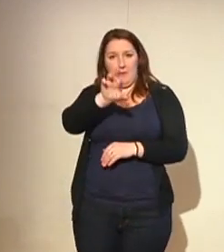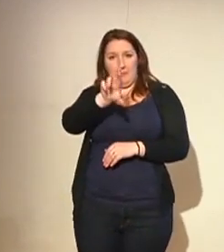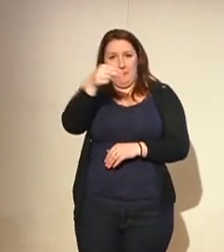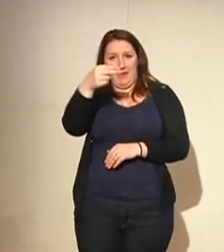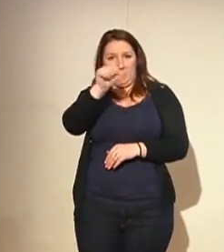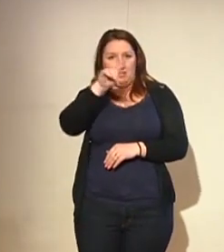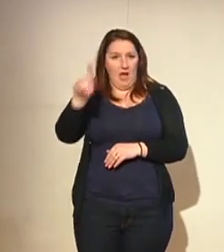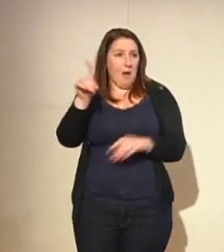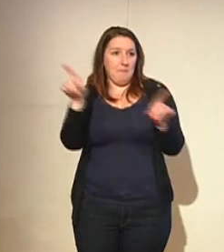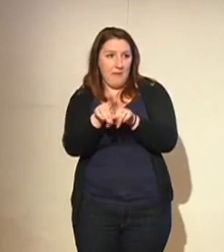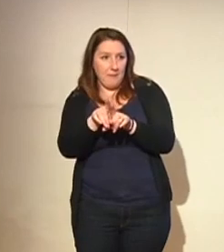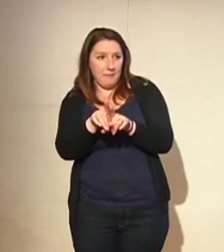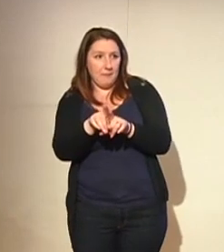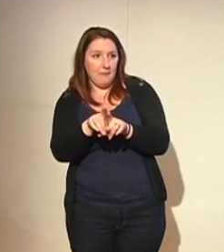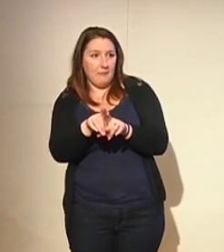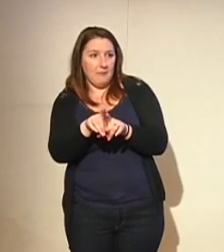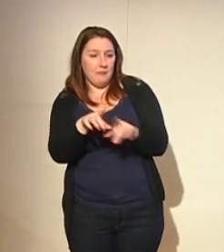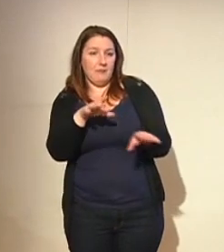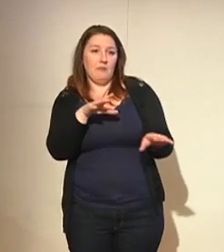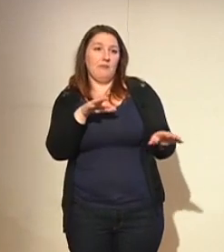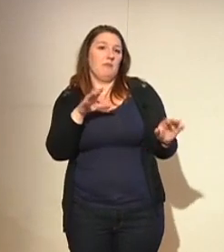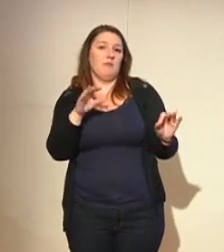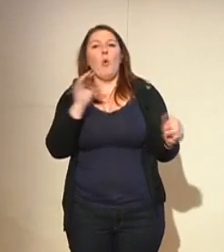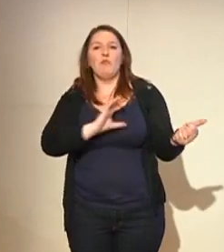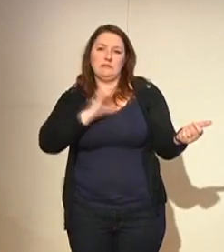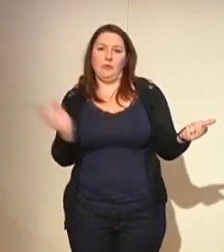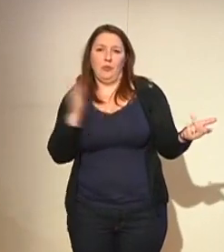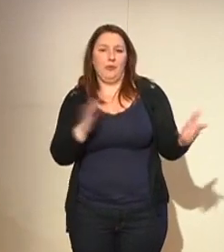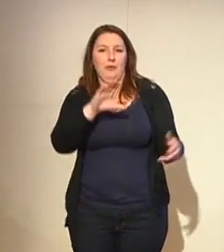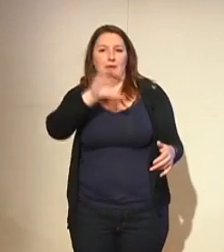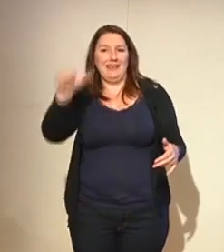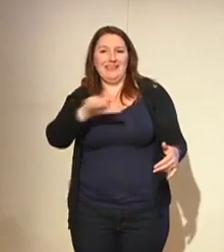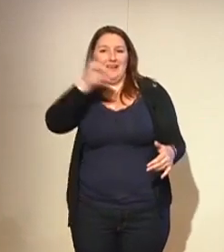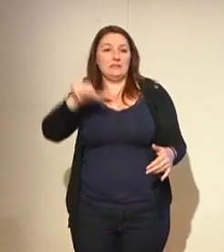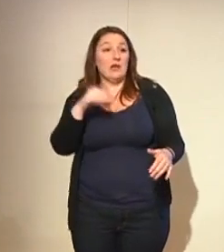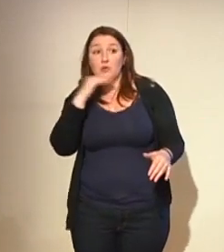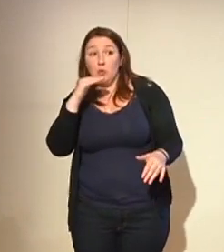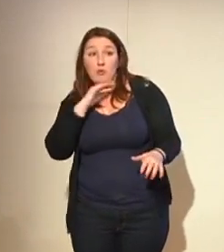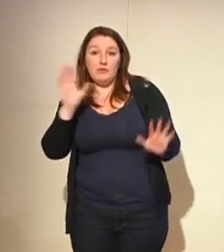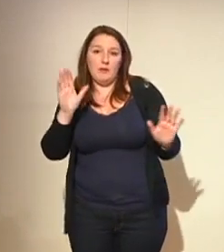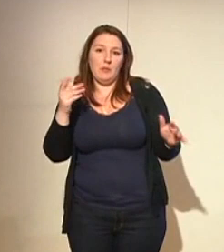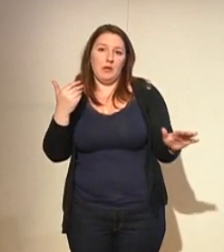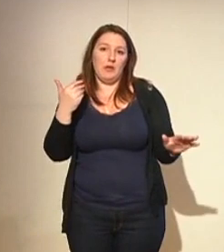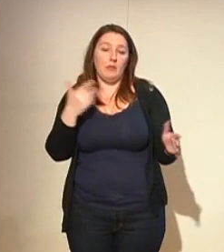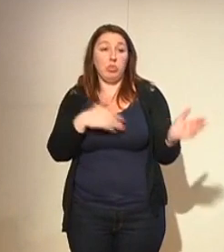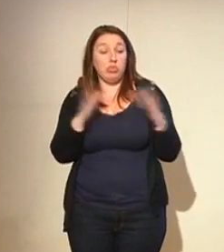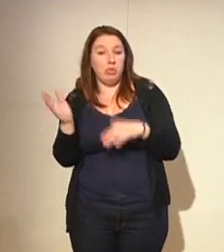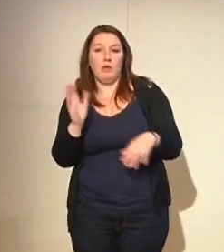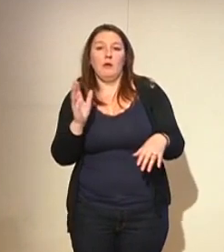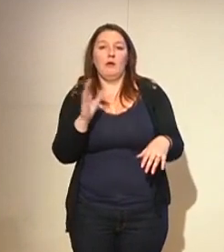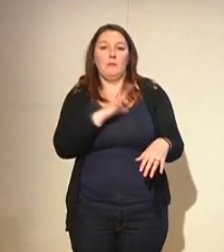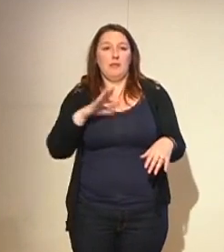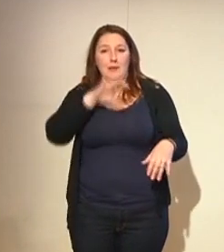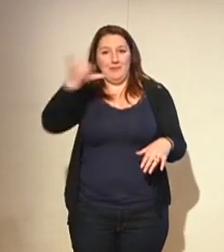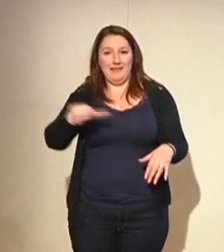vote madame yia oui donc on va essayer d'accélérer un poil si je vais trop vite après vous me freinez madame